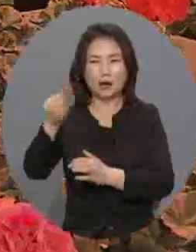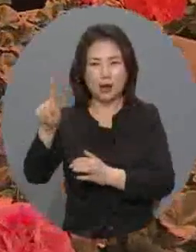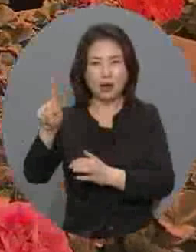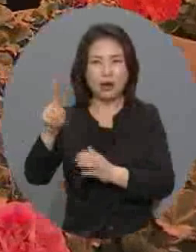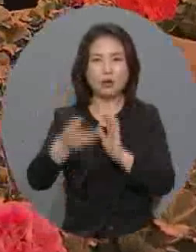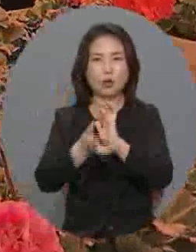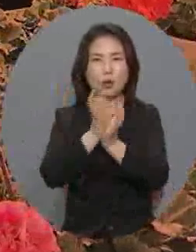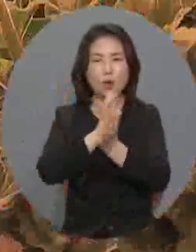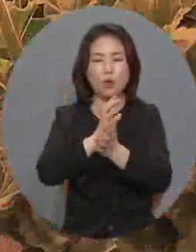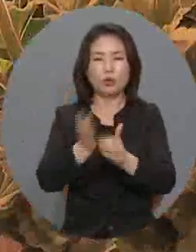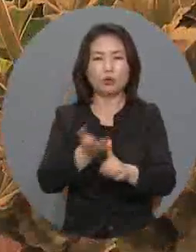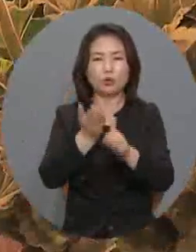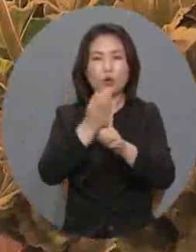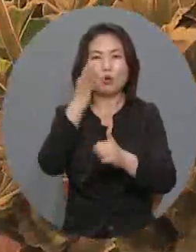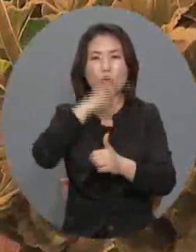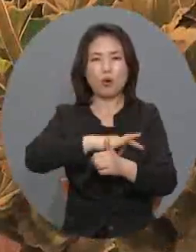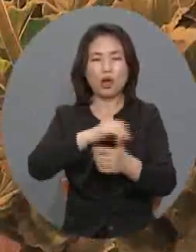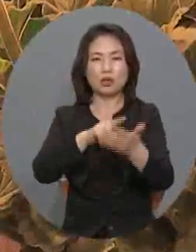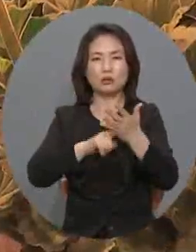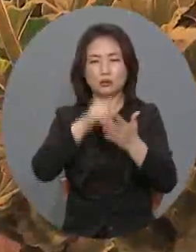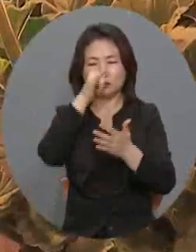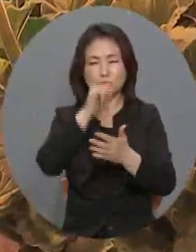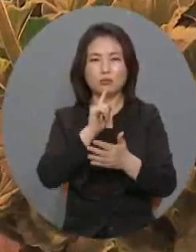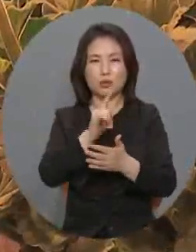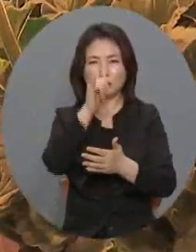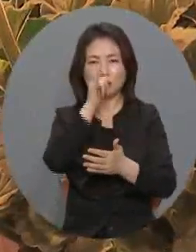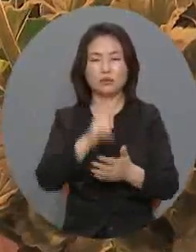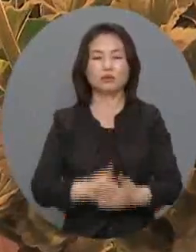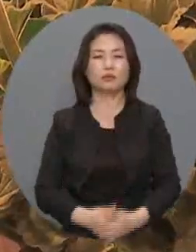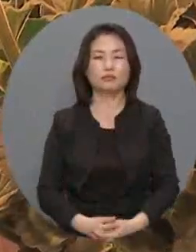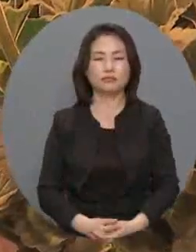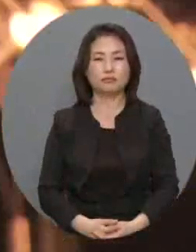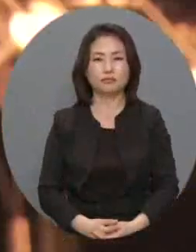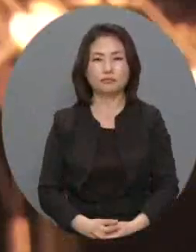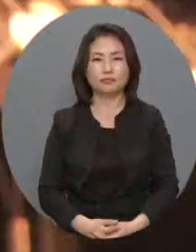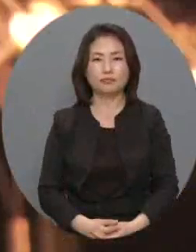화훼류에서도 효과가 입증됐다고 농촌진흥청은 밝혔습니다.